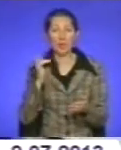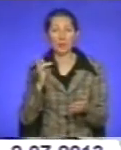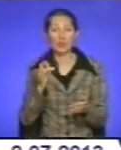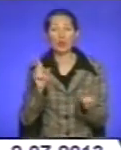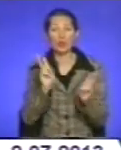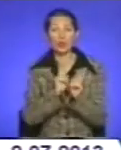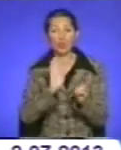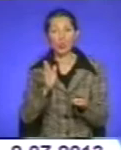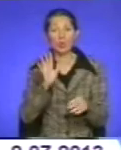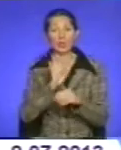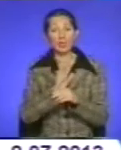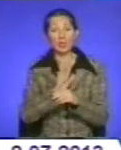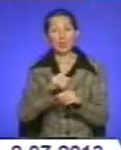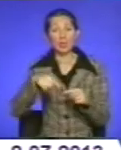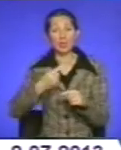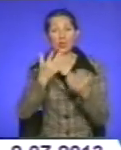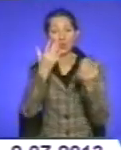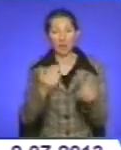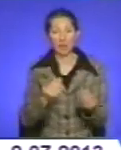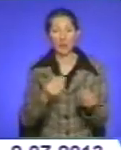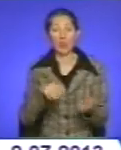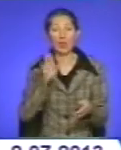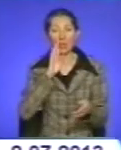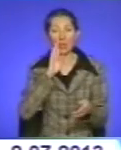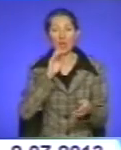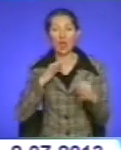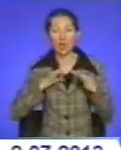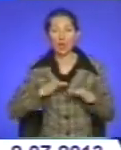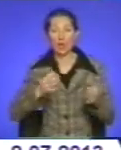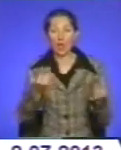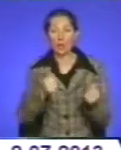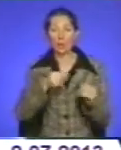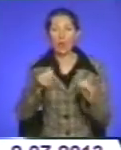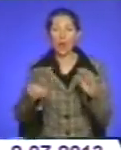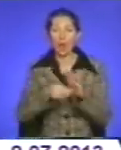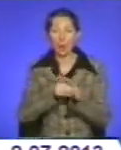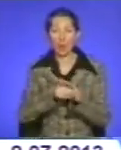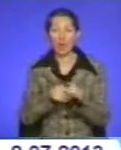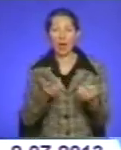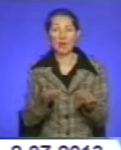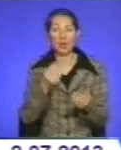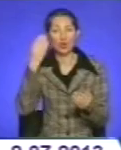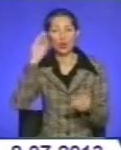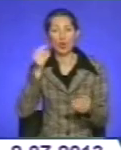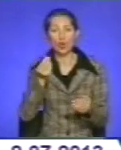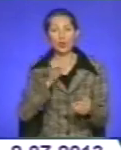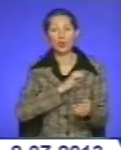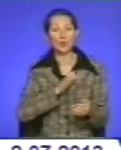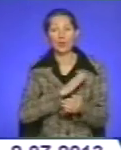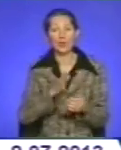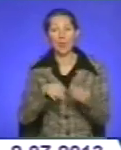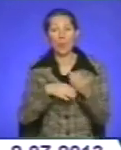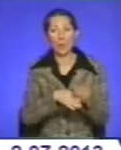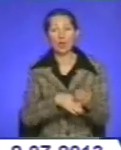Службовець 6-ї категорії у кабінеті отримала хабар від тернополянки. Та чужі гроші збагаченню не посприяли. Чиновницю затримали